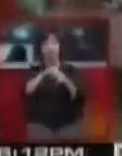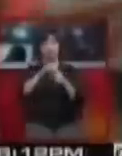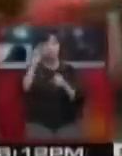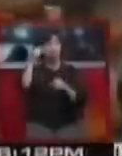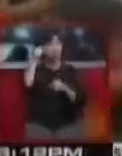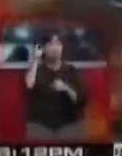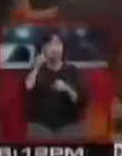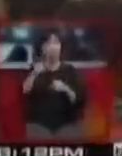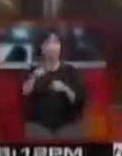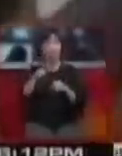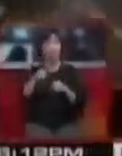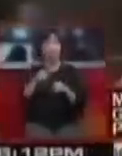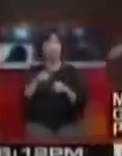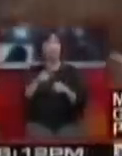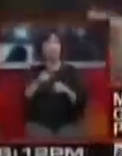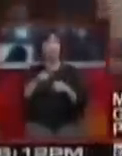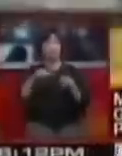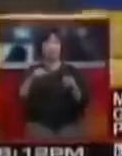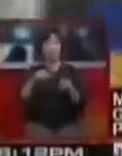gobyerno. Namamayan!